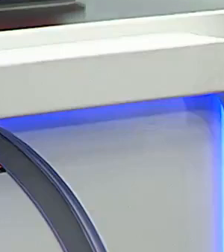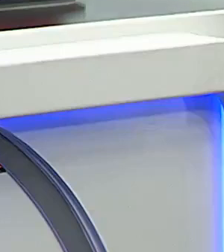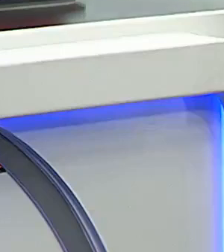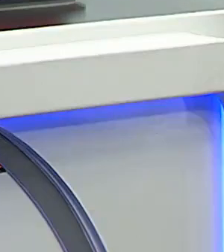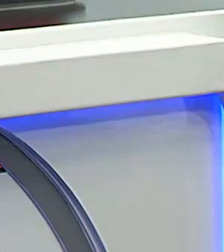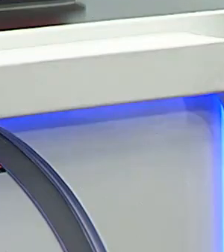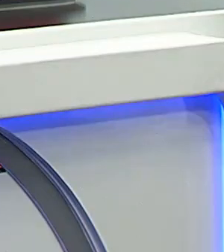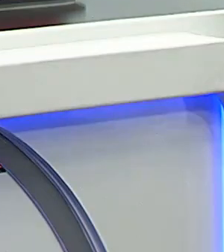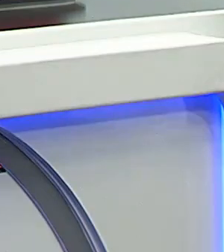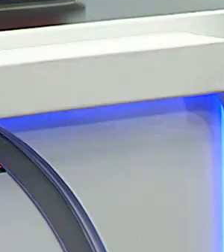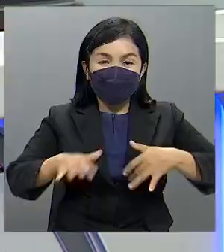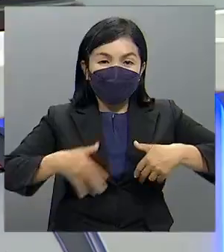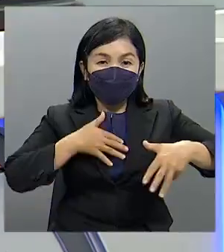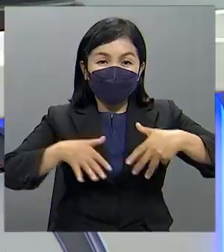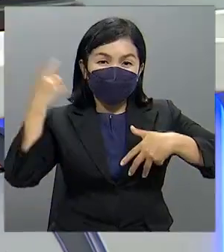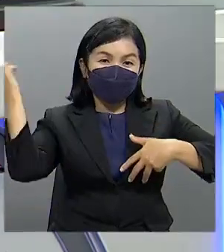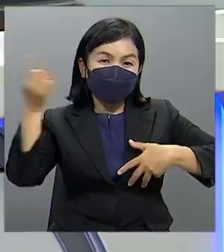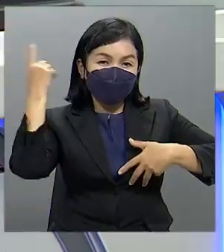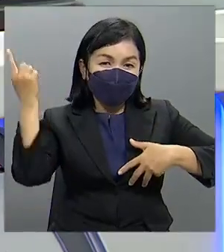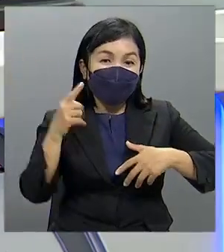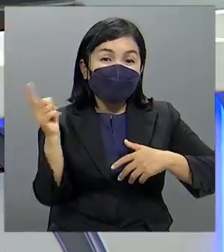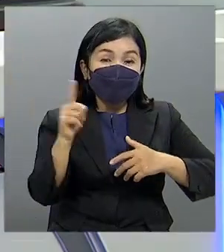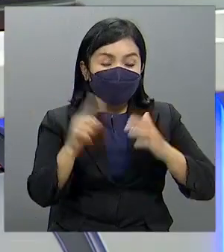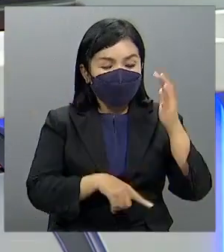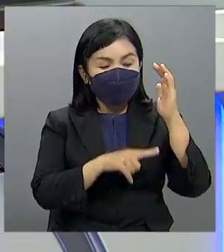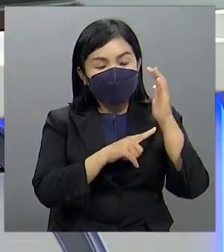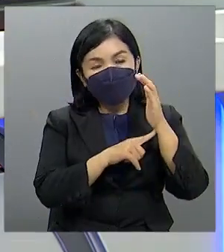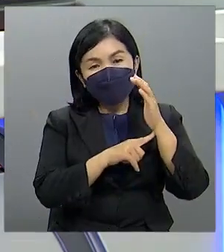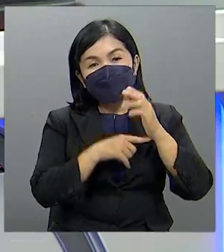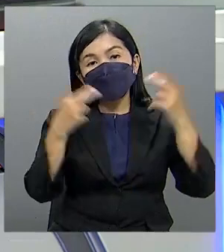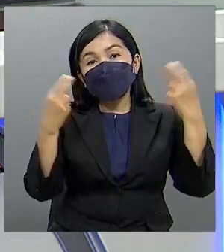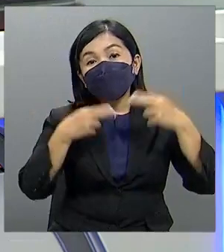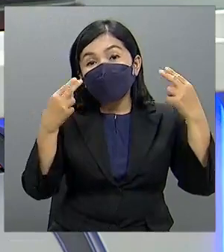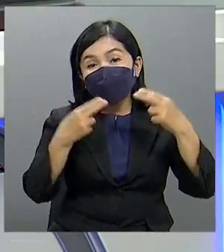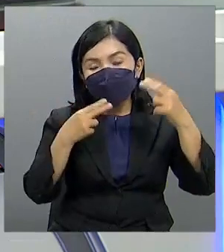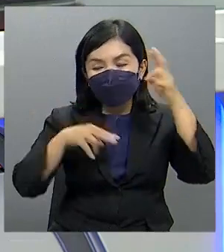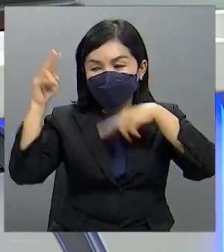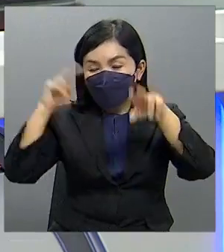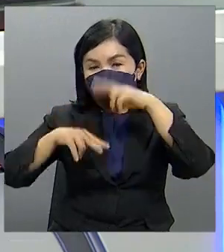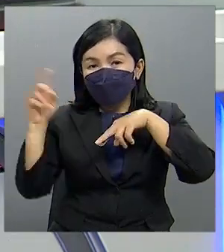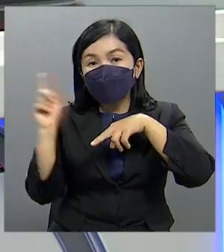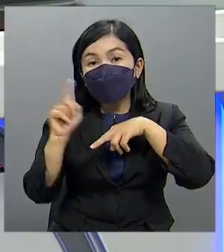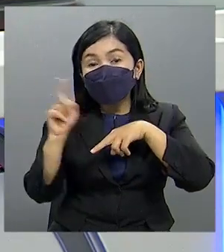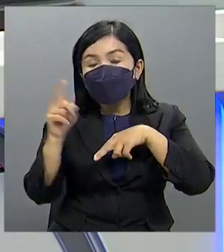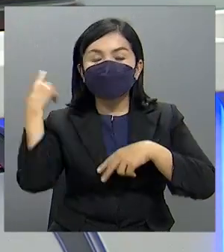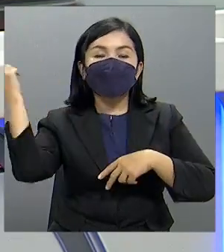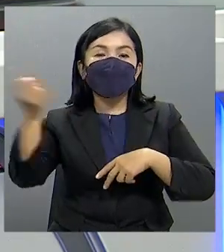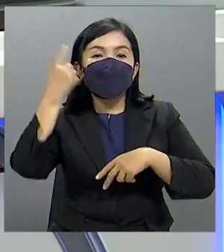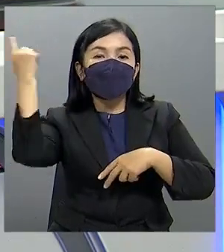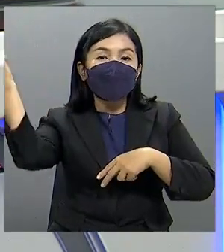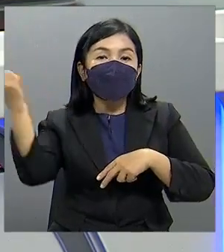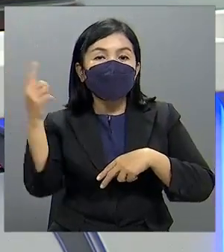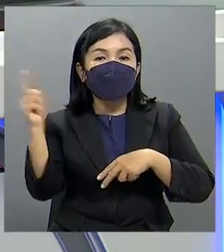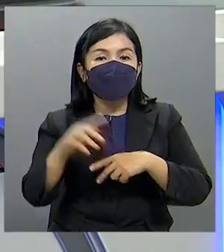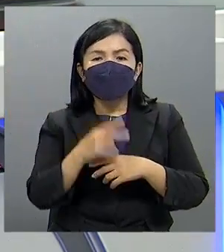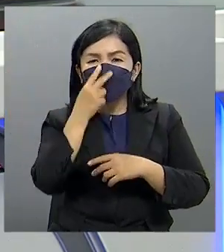คุณผู้ชมคะการท่องเที่ยวของจังหวัดสมุทรสงครามเขากำลังจะไปสำรวจเปิดเส้นทางการท่องเที่ยวชมวานบรูด้าค่ะไ